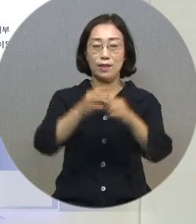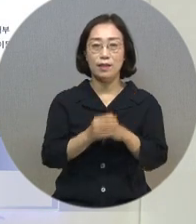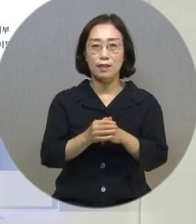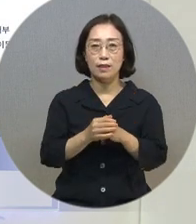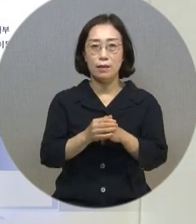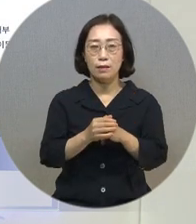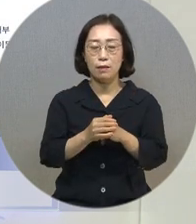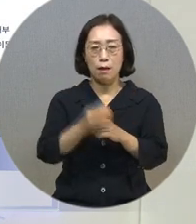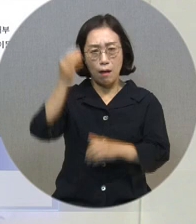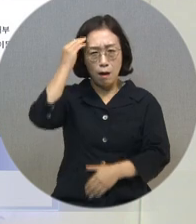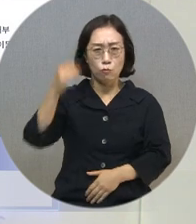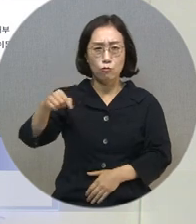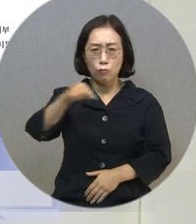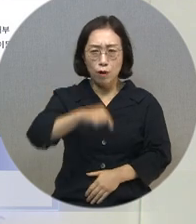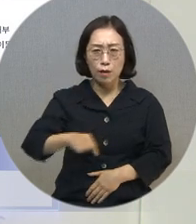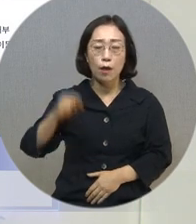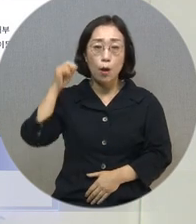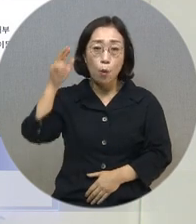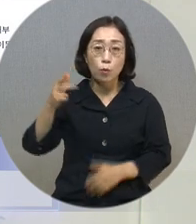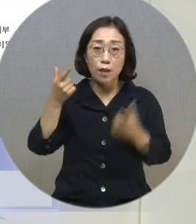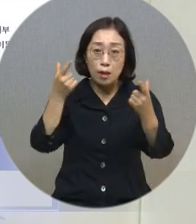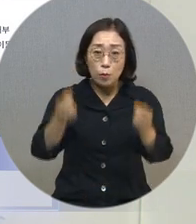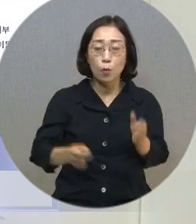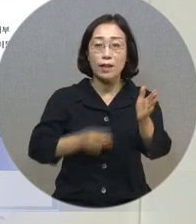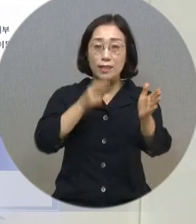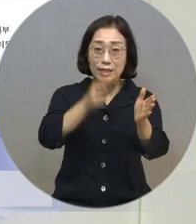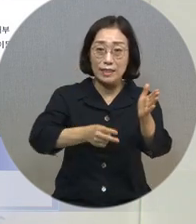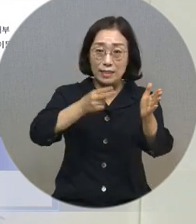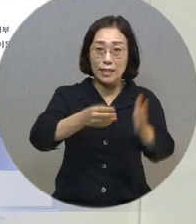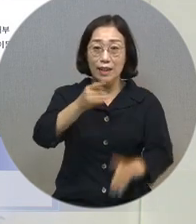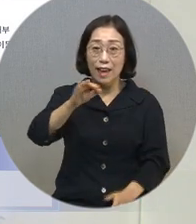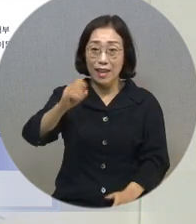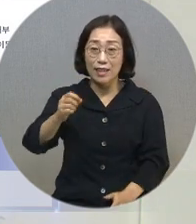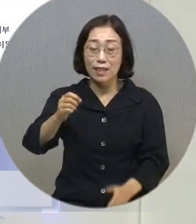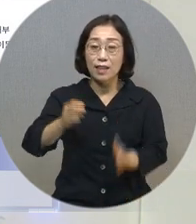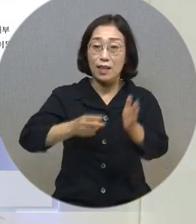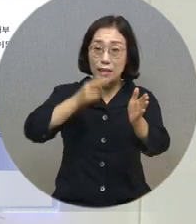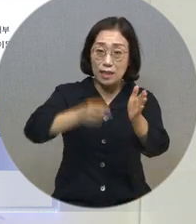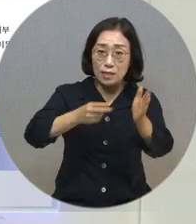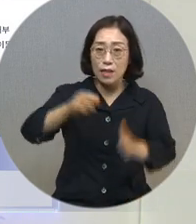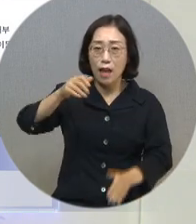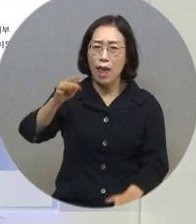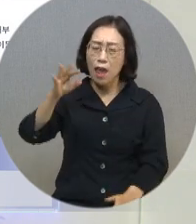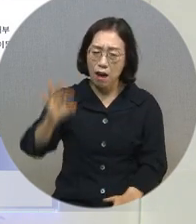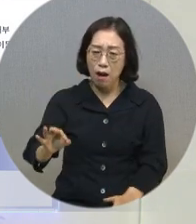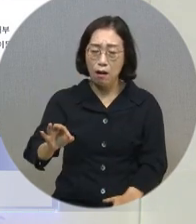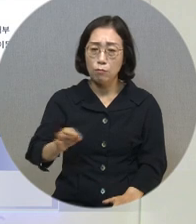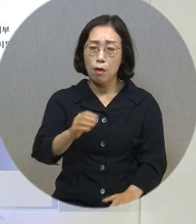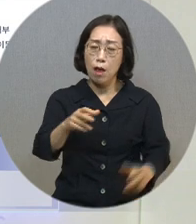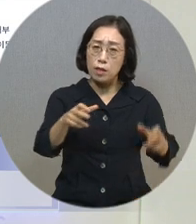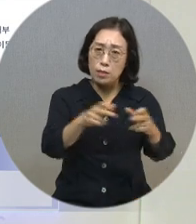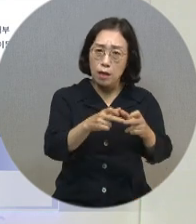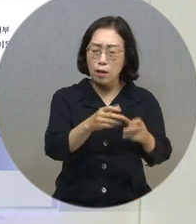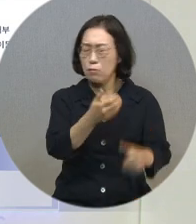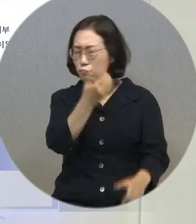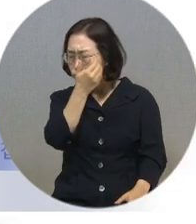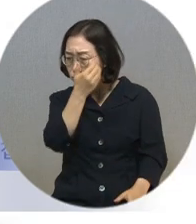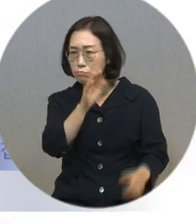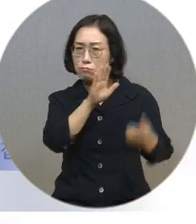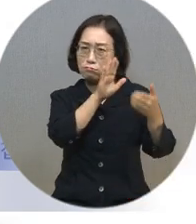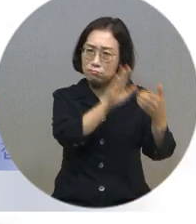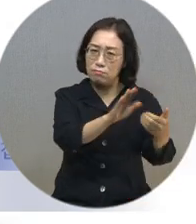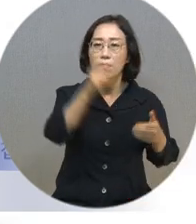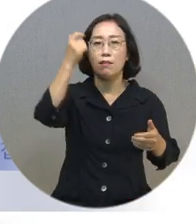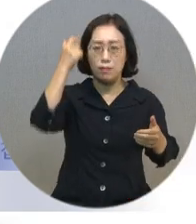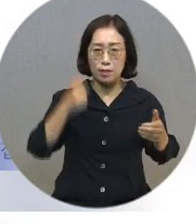국내 최초 호텔식 관광 열차 레일 크루즈 해랑이 장애인을 외면하고 있다는 지적이 나왔습니다